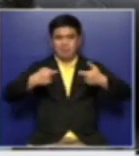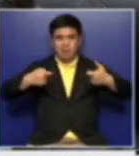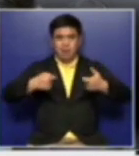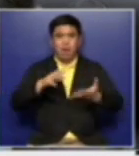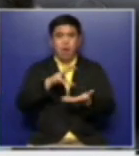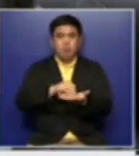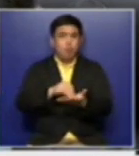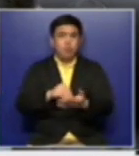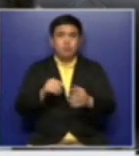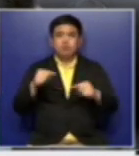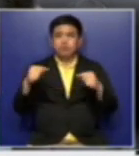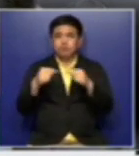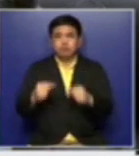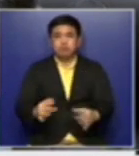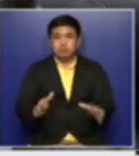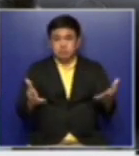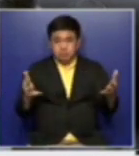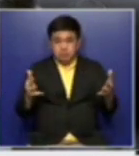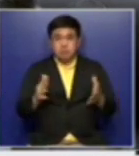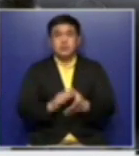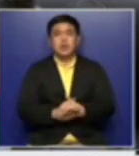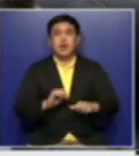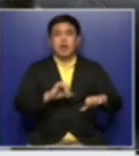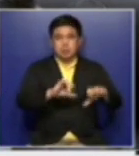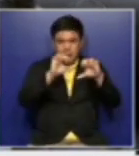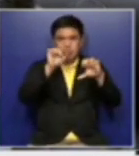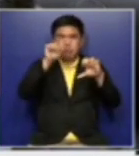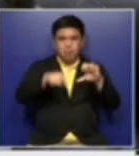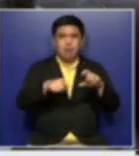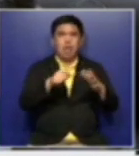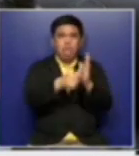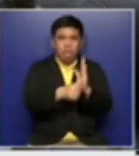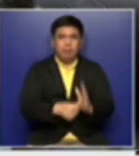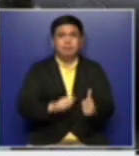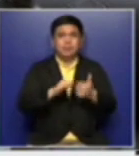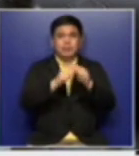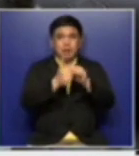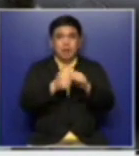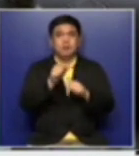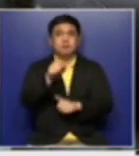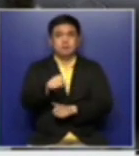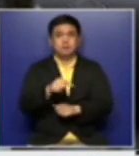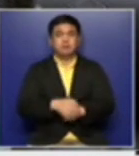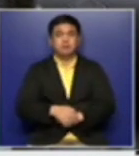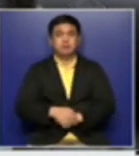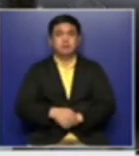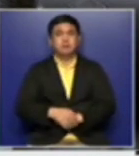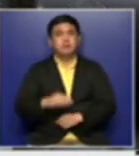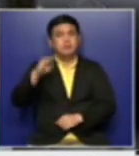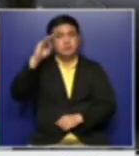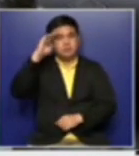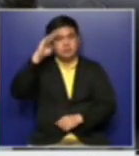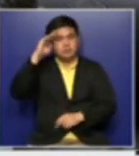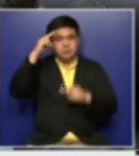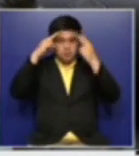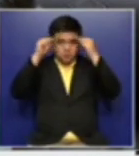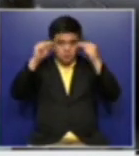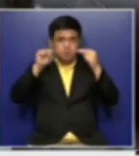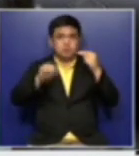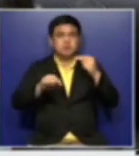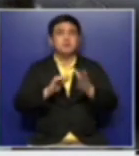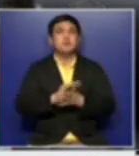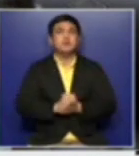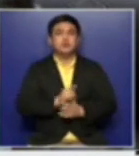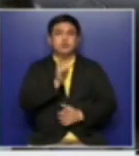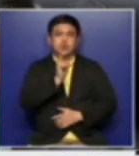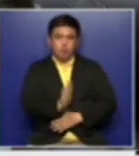วฉะนั้นรัฐจะต้องแก้ไขปัญหาซ้ำซ้อนนี้ให้เรียบร้อยท่านพลเอกประยุทธ์จันทร์โอชาจะต้องจริง